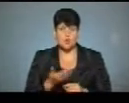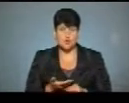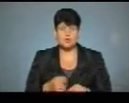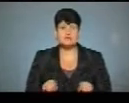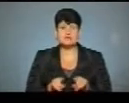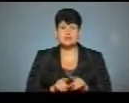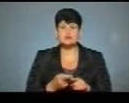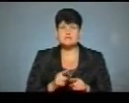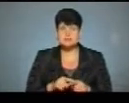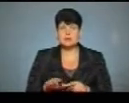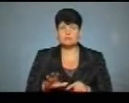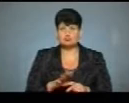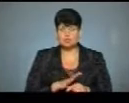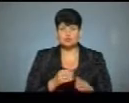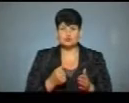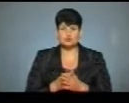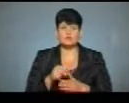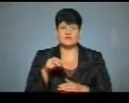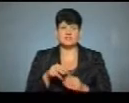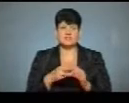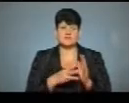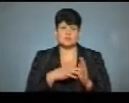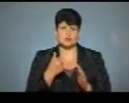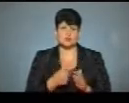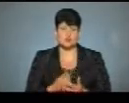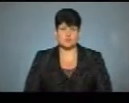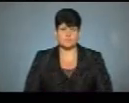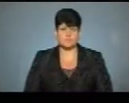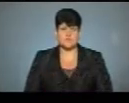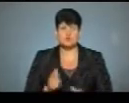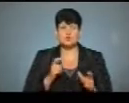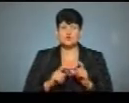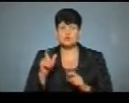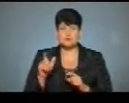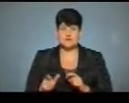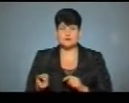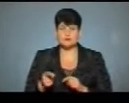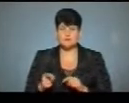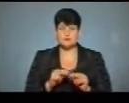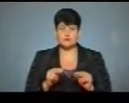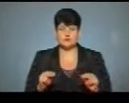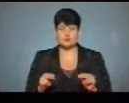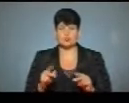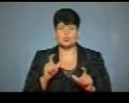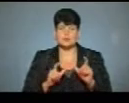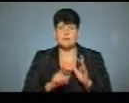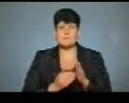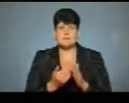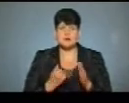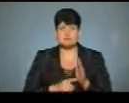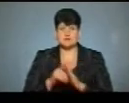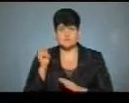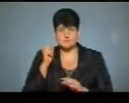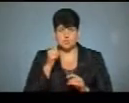також це було і до 2018 року. Студентка Тернопільського педуніверситету Леся Продоус перед початком навчального